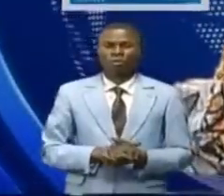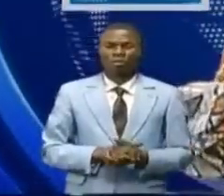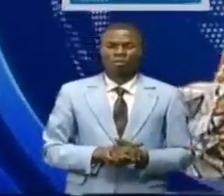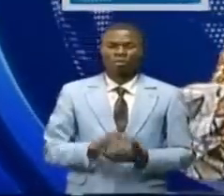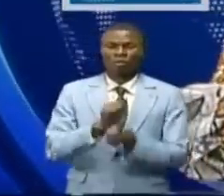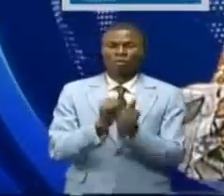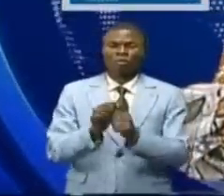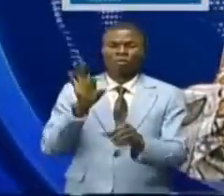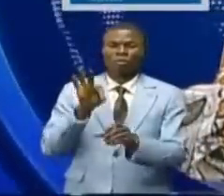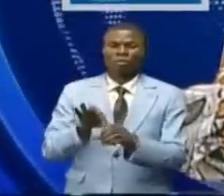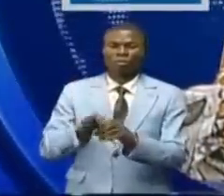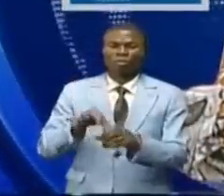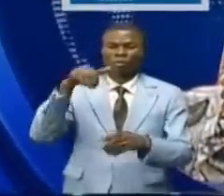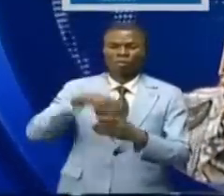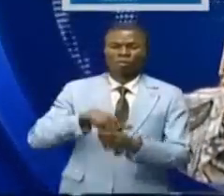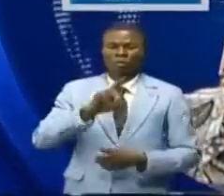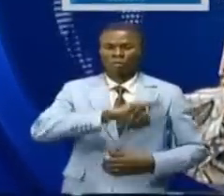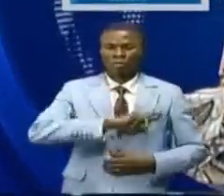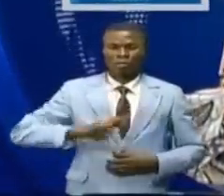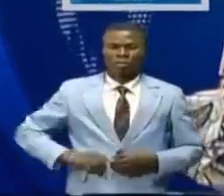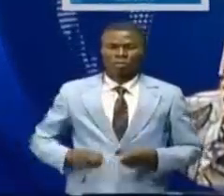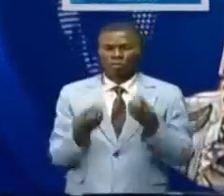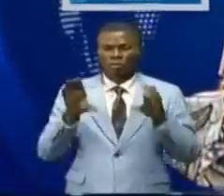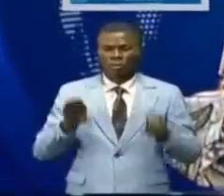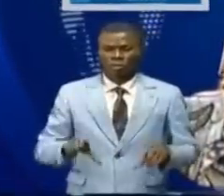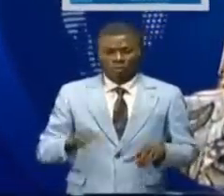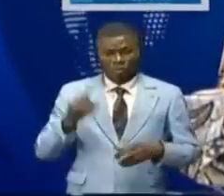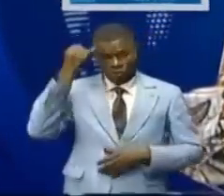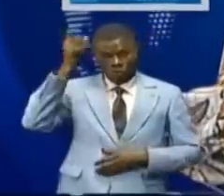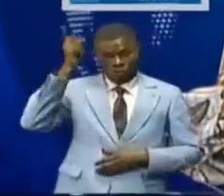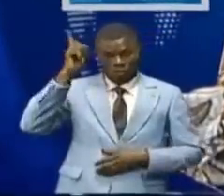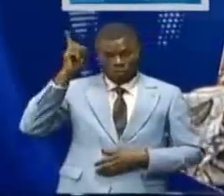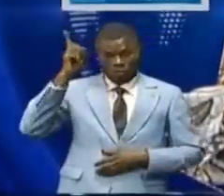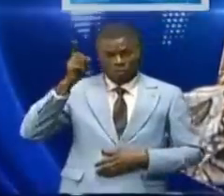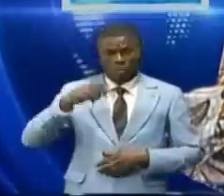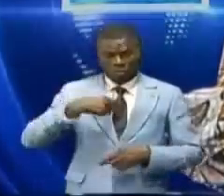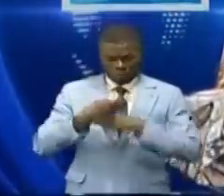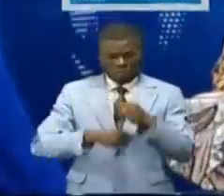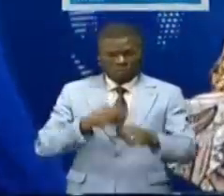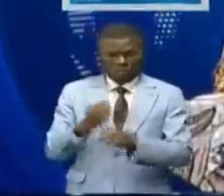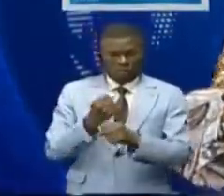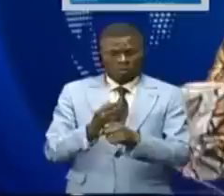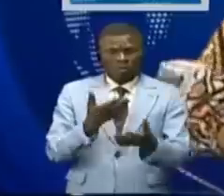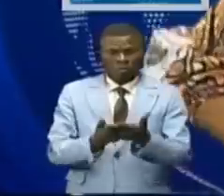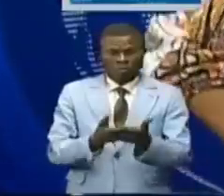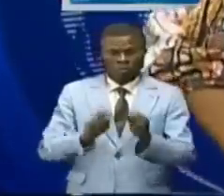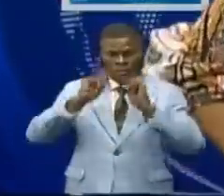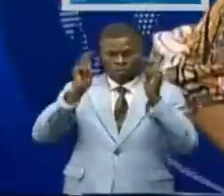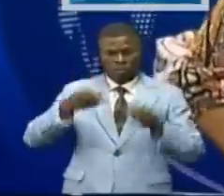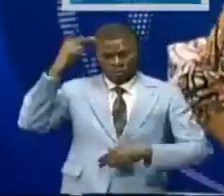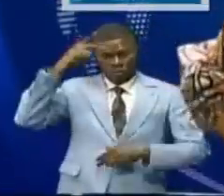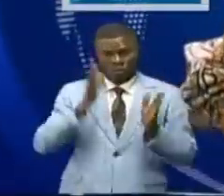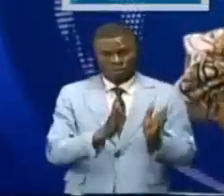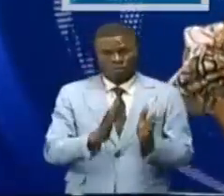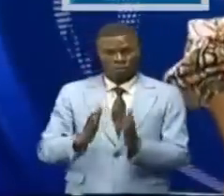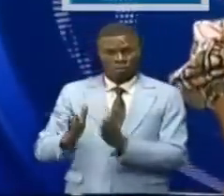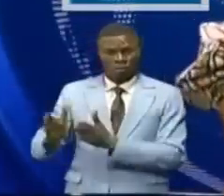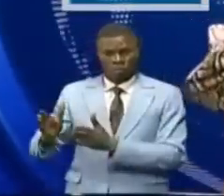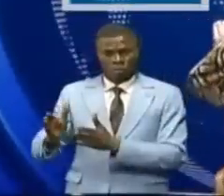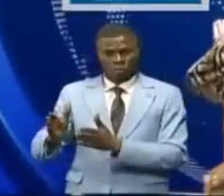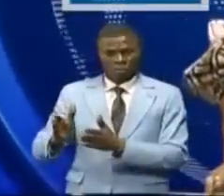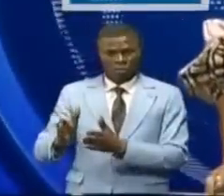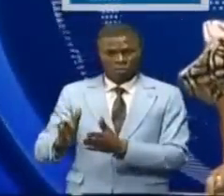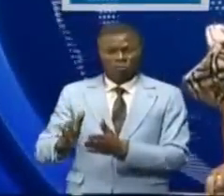Processus électoral en République démocratique du Congo oblige, les batteries sont en marche. Les partis politiques se préparent